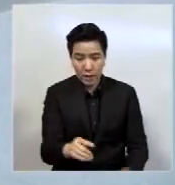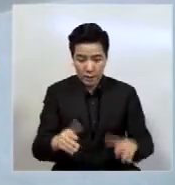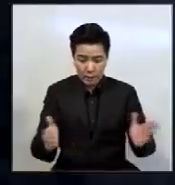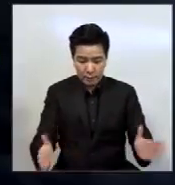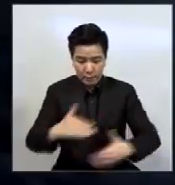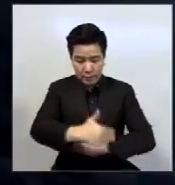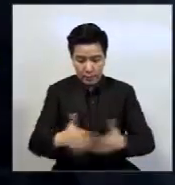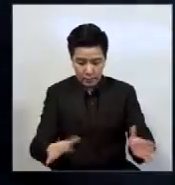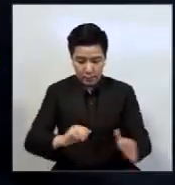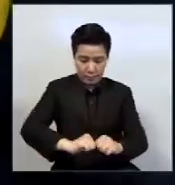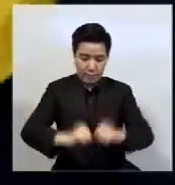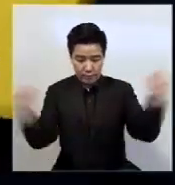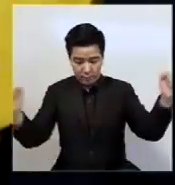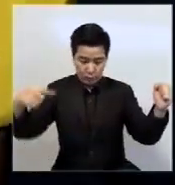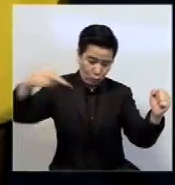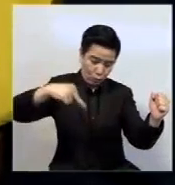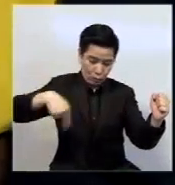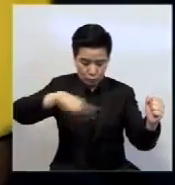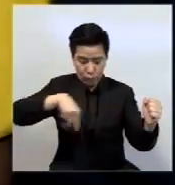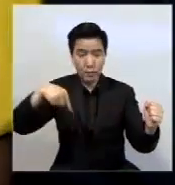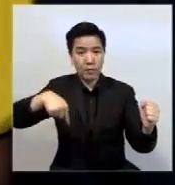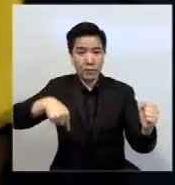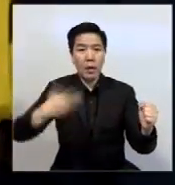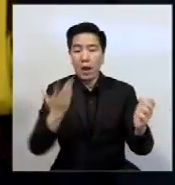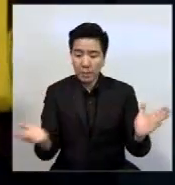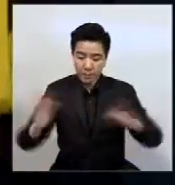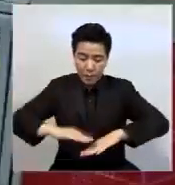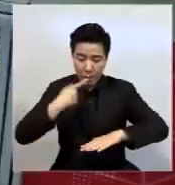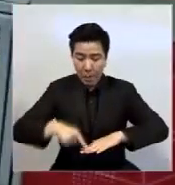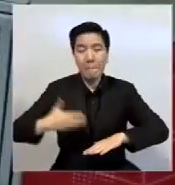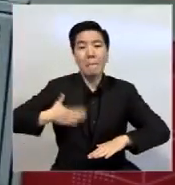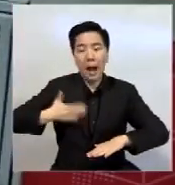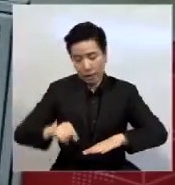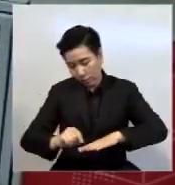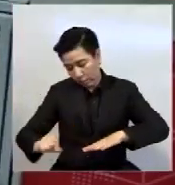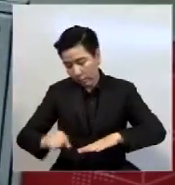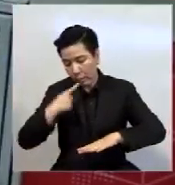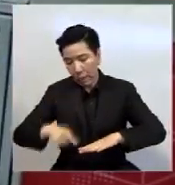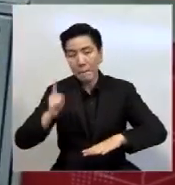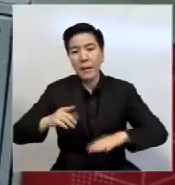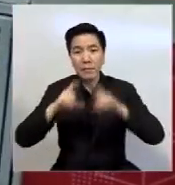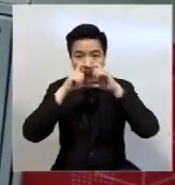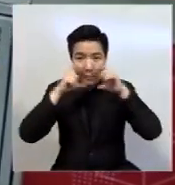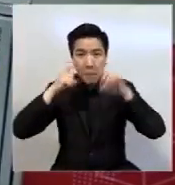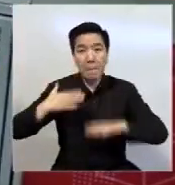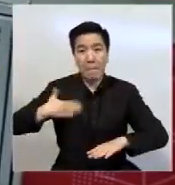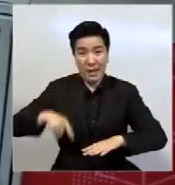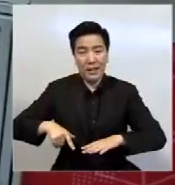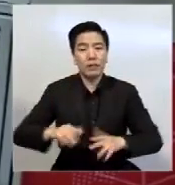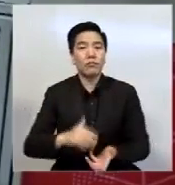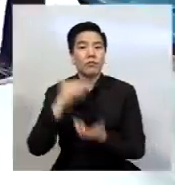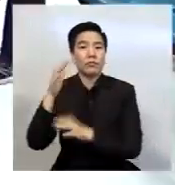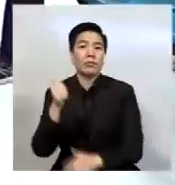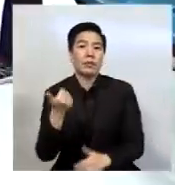คเนี่ยเปิดให้เจ้าหน้าที่หรือว่าเขียนหน้าให้กับเจ้าหน้าที่เขาเห็นเพราะว่ามันเป็นหน้ากากผ้านะคะเพราะเราทราบกันดีอยู่แล้วว่าหน้ากากอนามัยส่งไม่ได้นะค